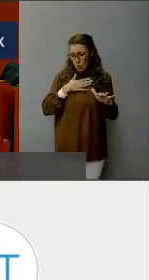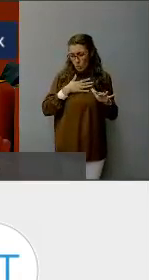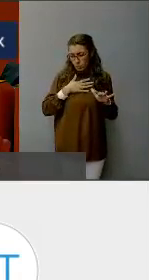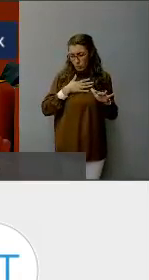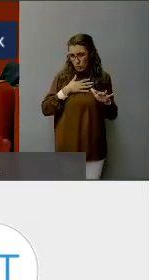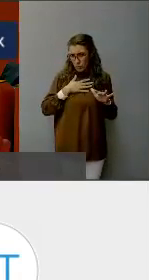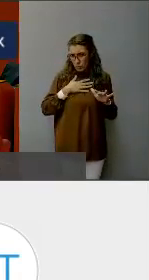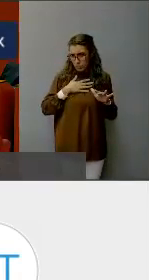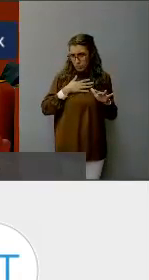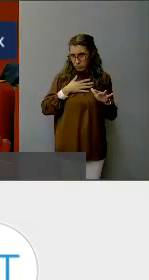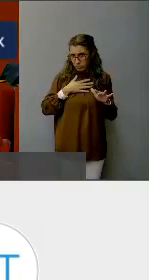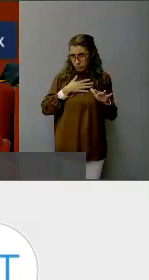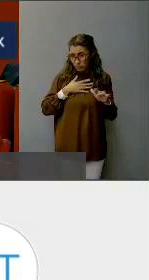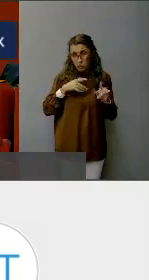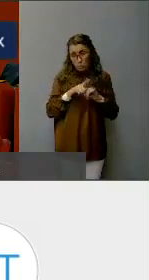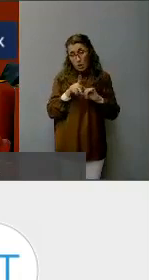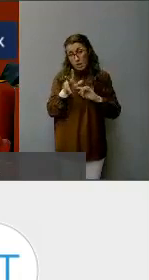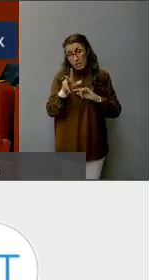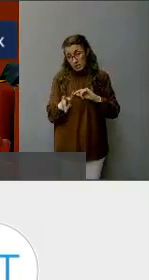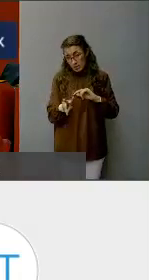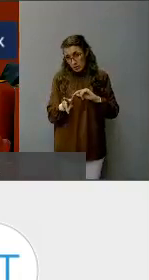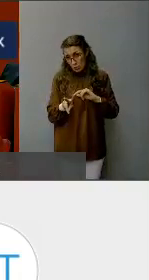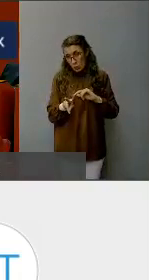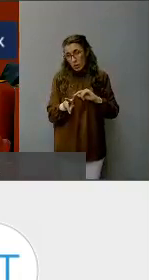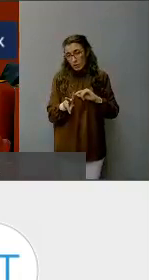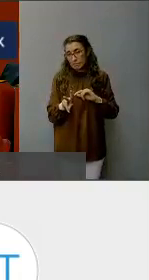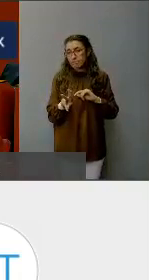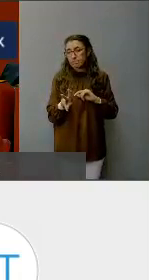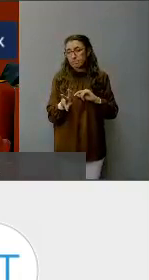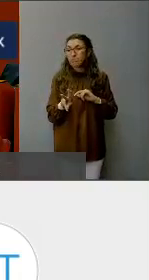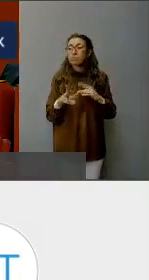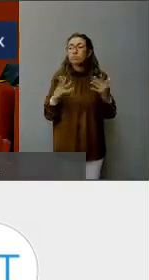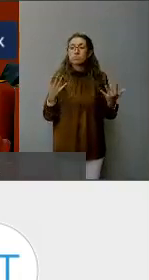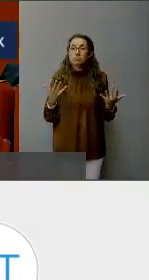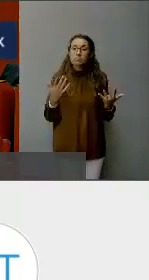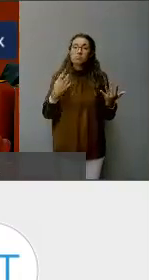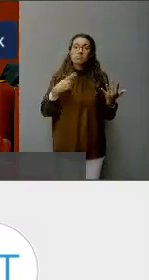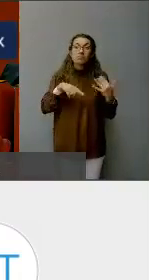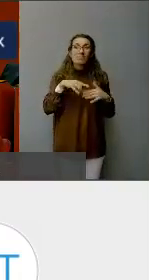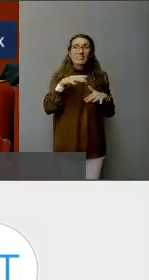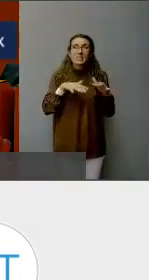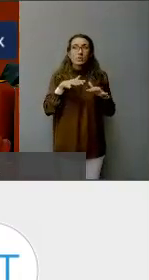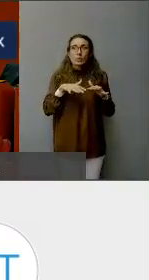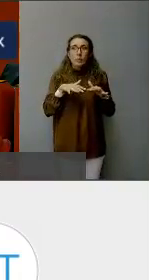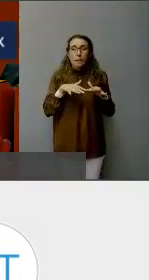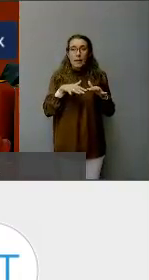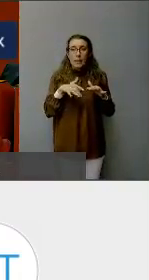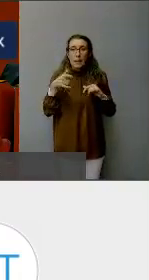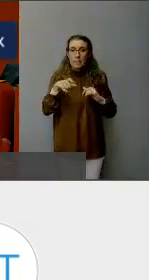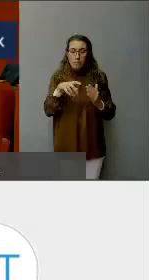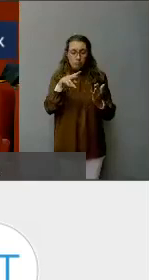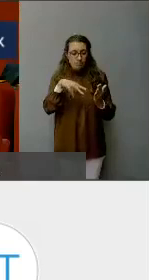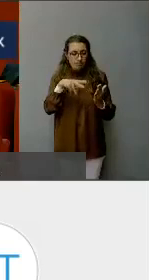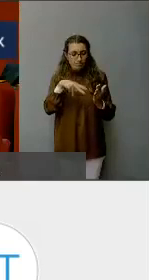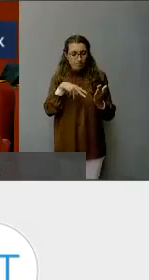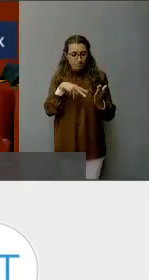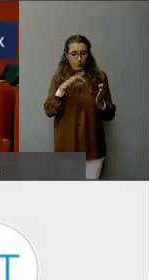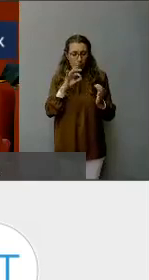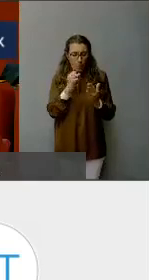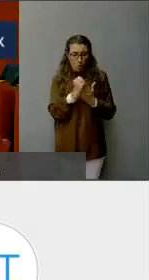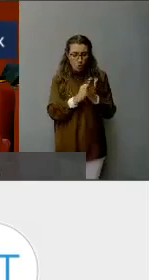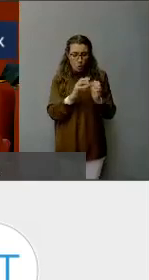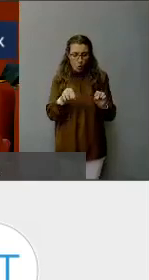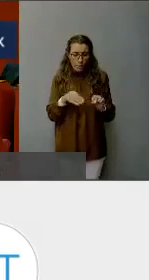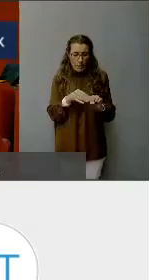così anche il 32 direi e nostro dovere dare dubbi che abbiamo rilevato anche nel documento